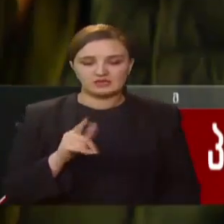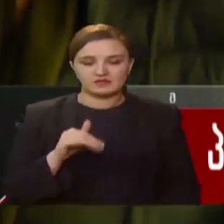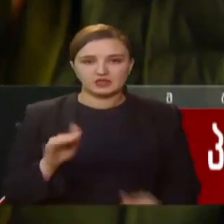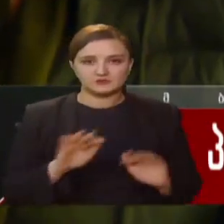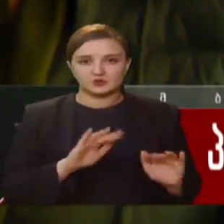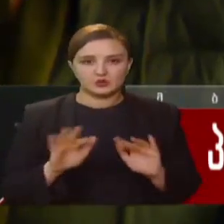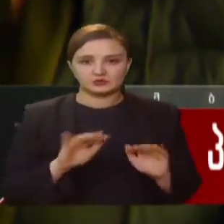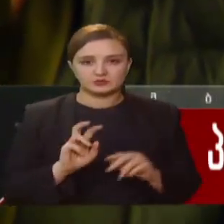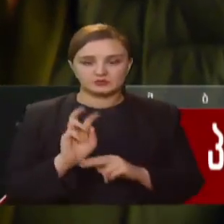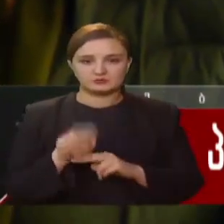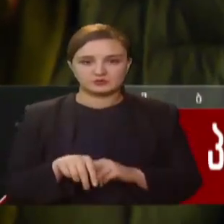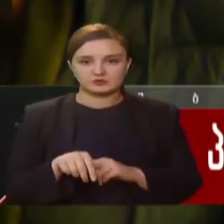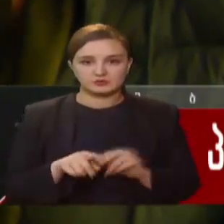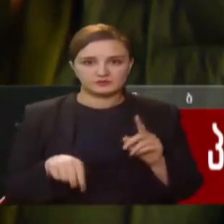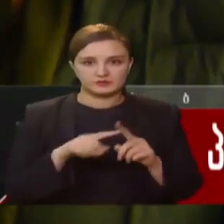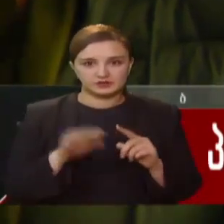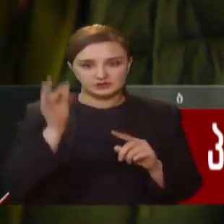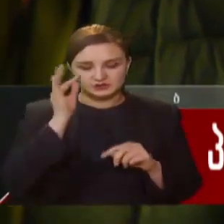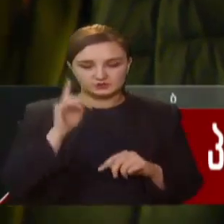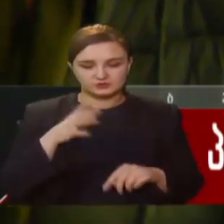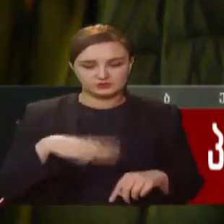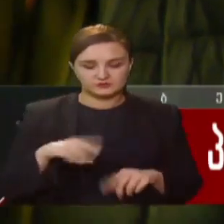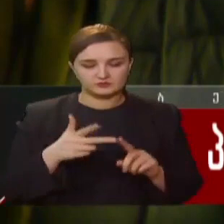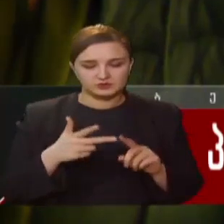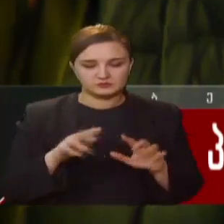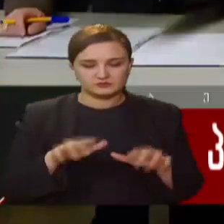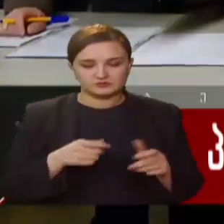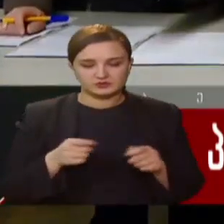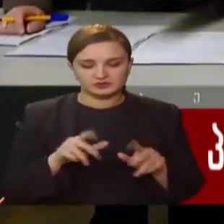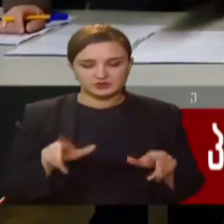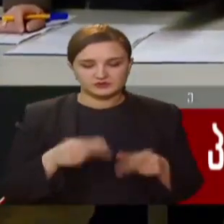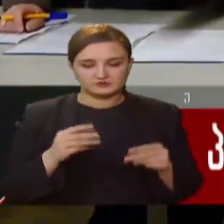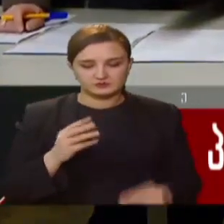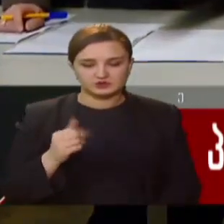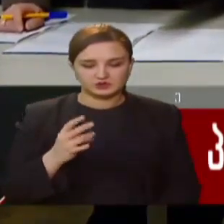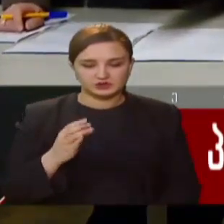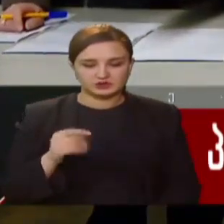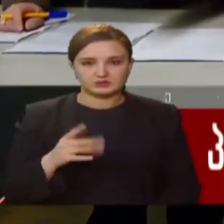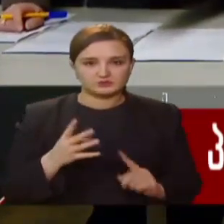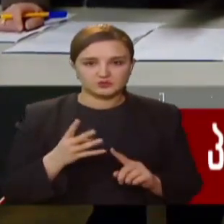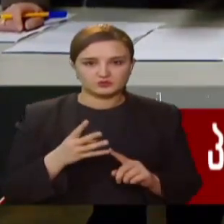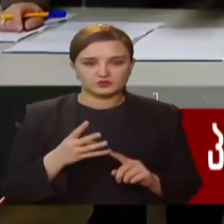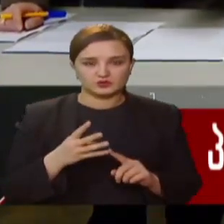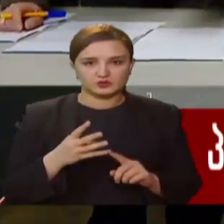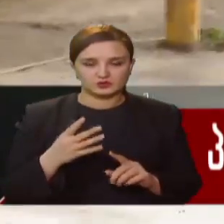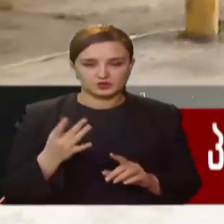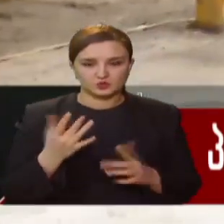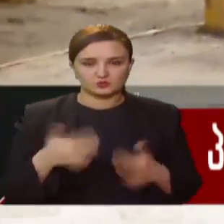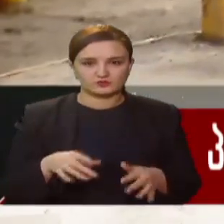ორგანიზებულ ღონისძიებაზე მისულები იხსენებდნენ, რომ საქართველოს მესამე პრეზიდენტის გადარჩენის შანსი მეოთხე ერთხელ უკვე